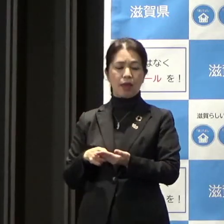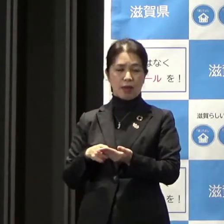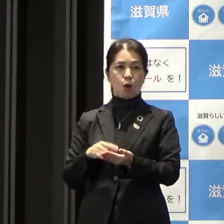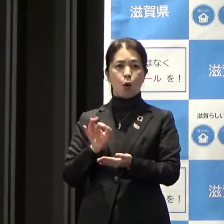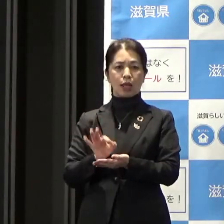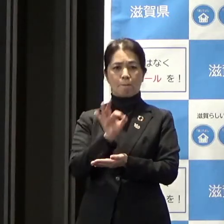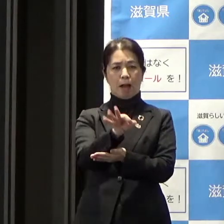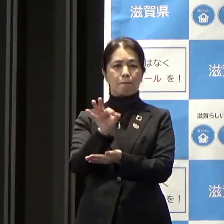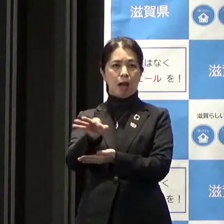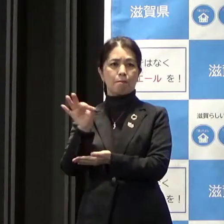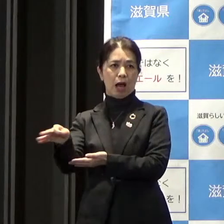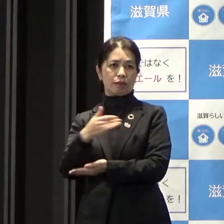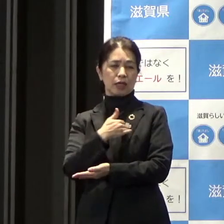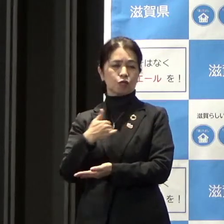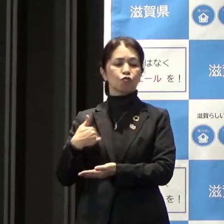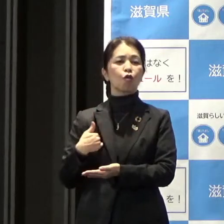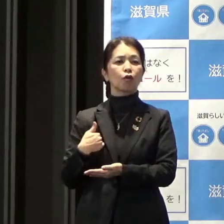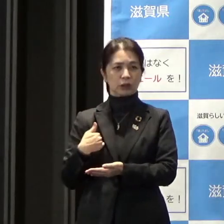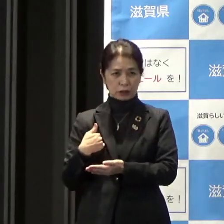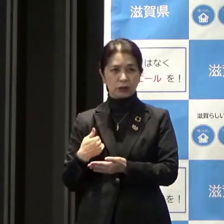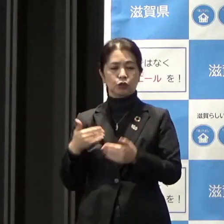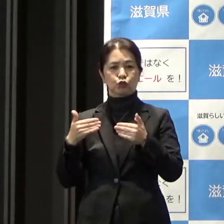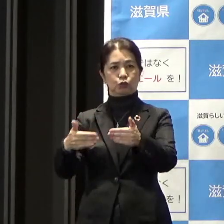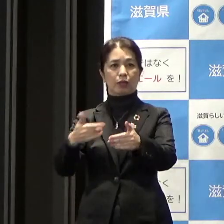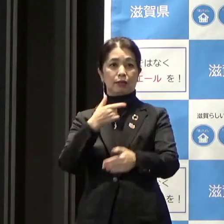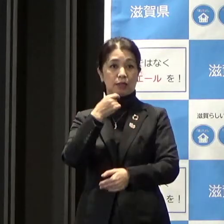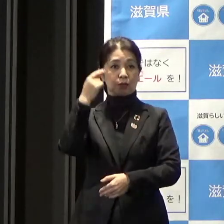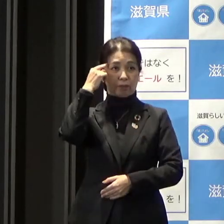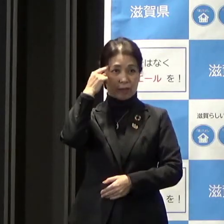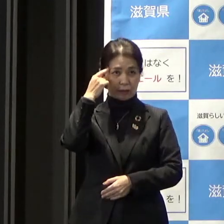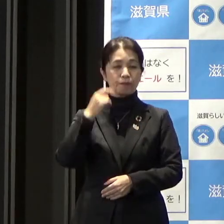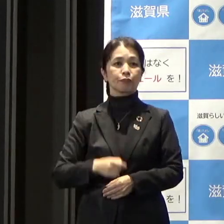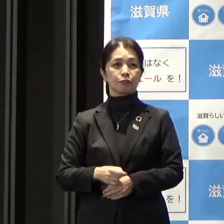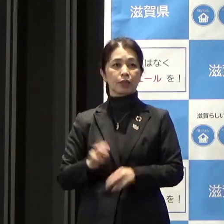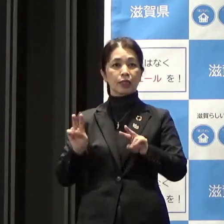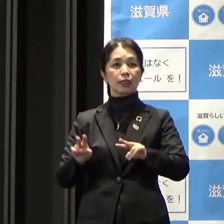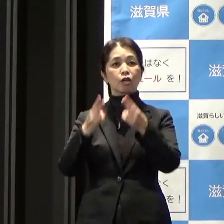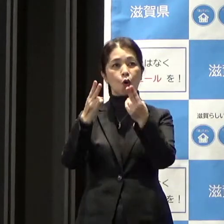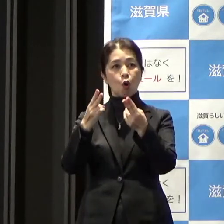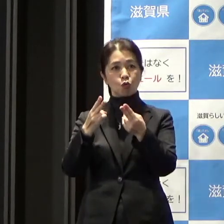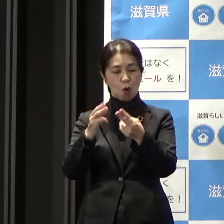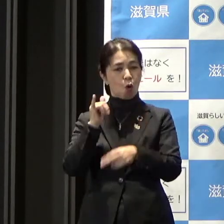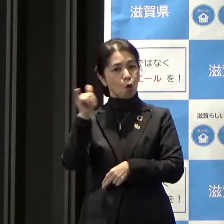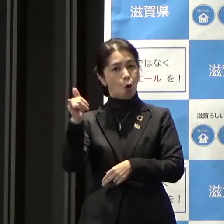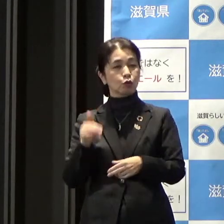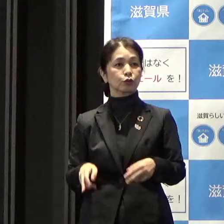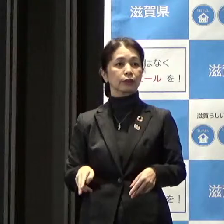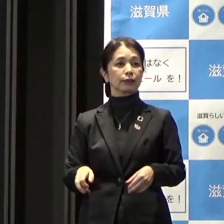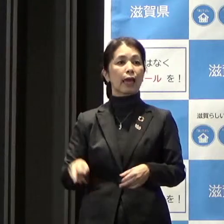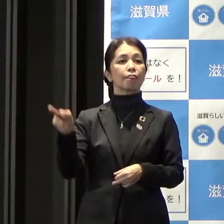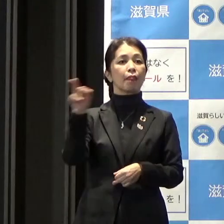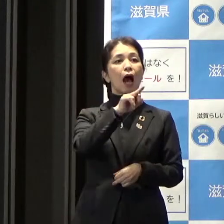ただけるように取り組みを強化してまいりたいと思います。専用のコールセンターについても